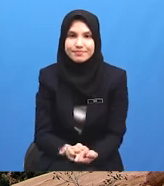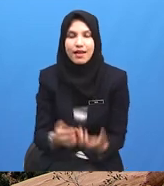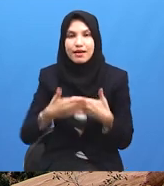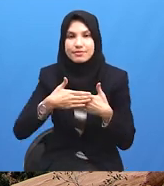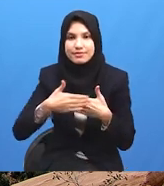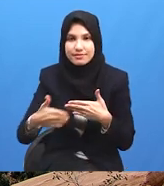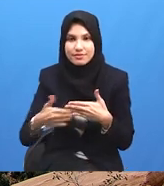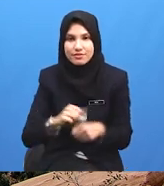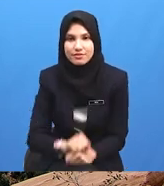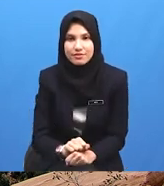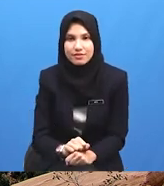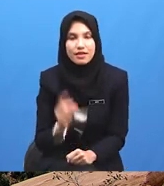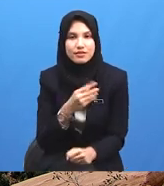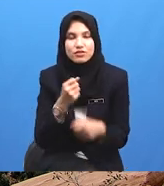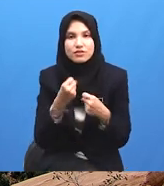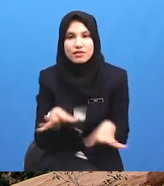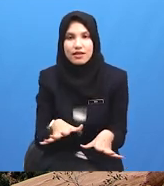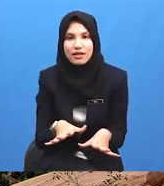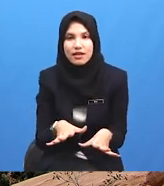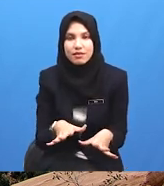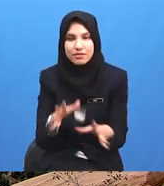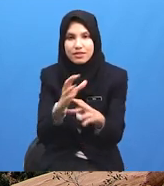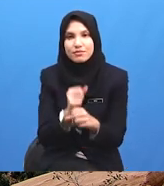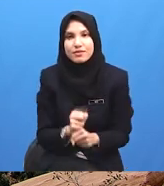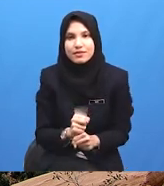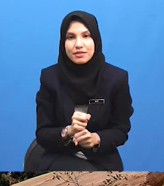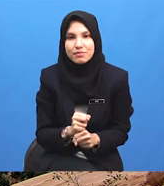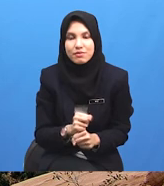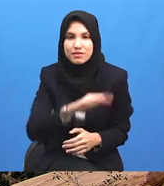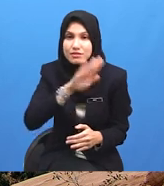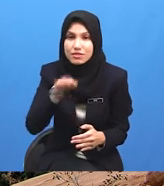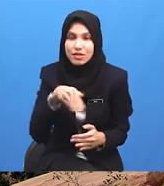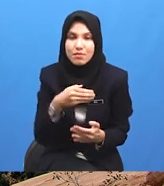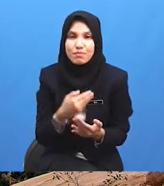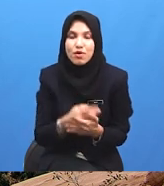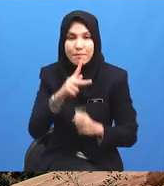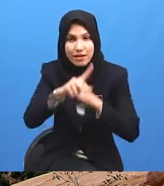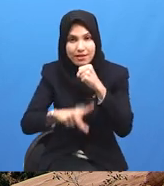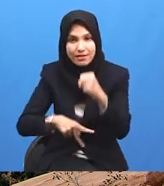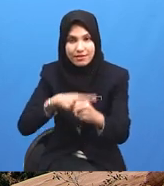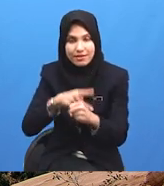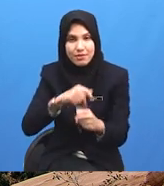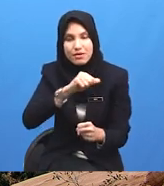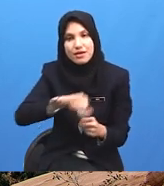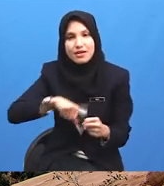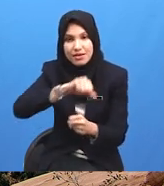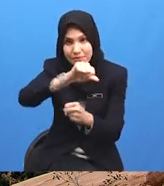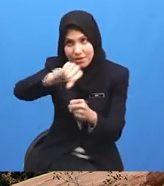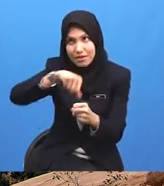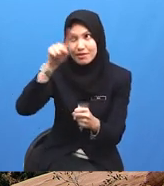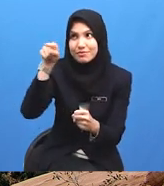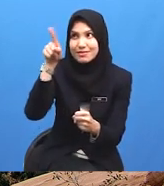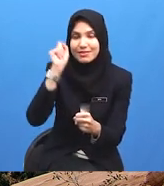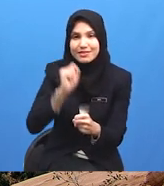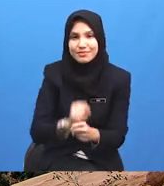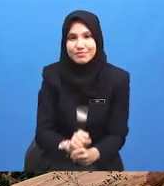Seterusnya, kita juga telah mendapati bahawa semua planet beredar mengelilingi